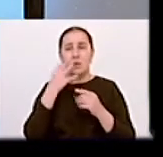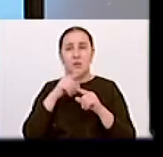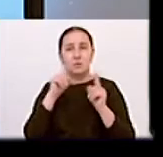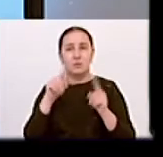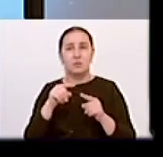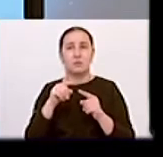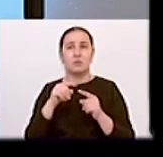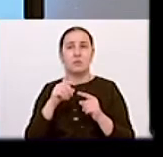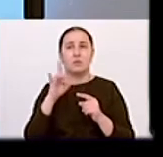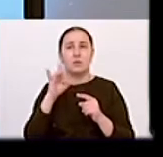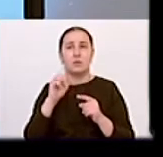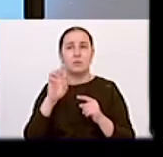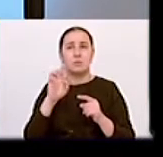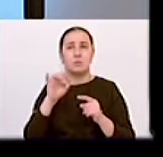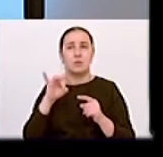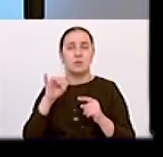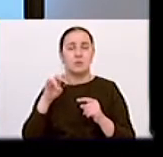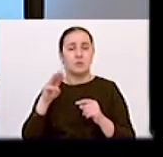картины Рембрандта.